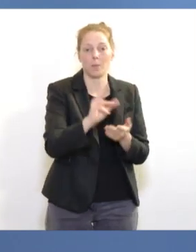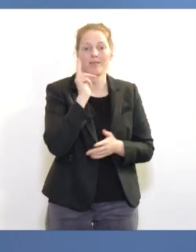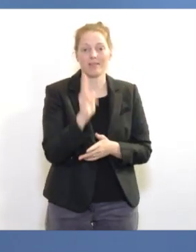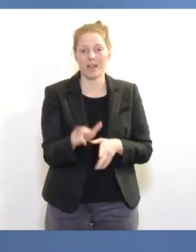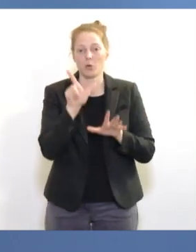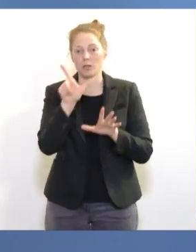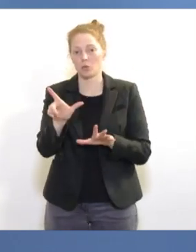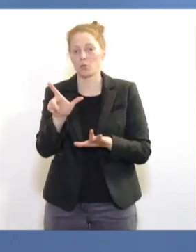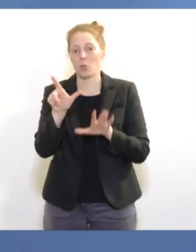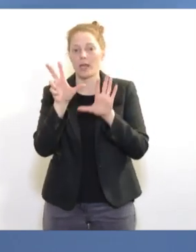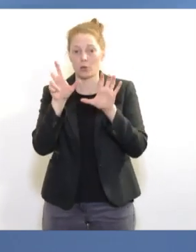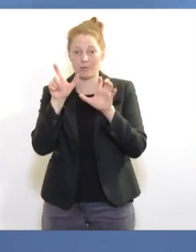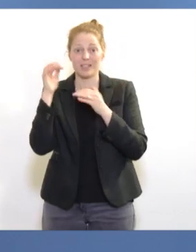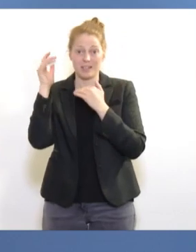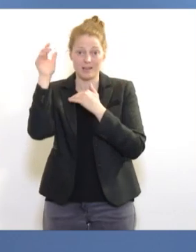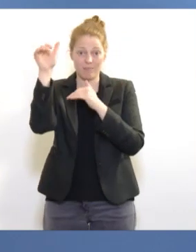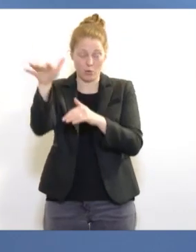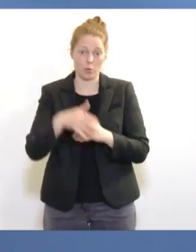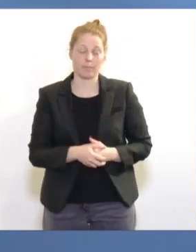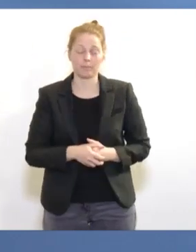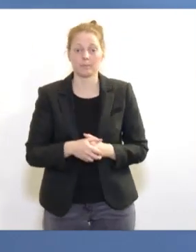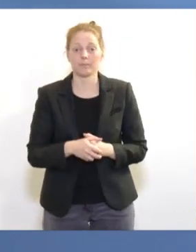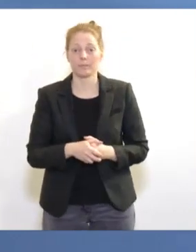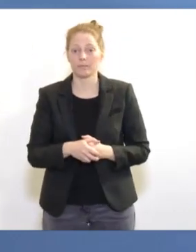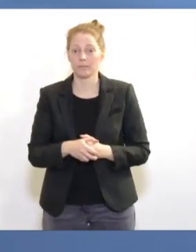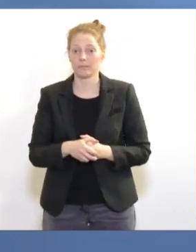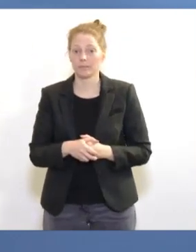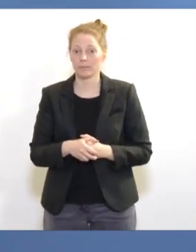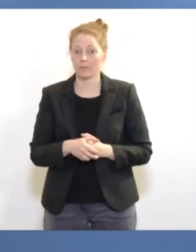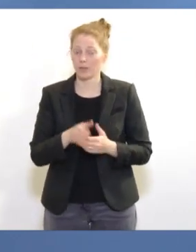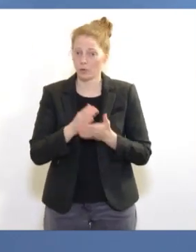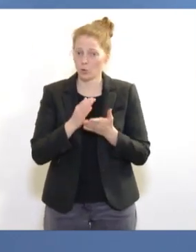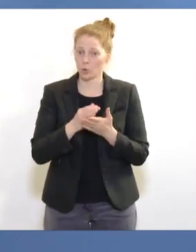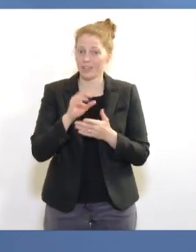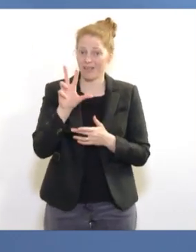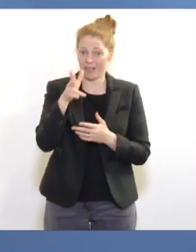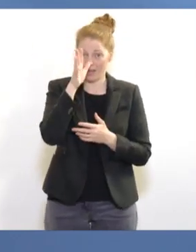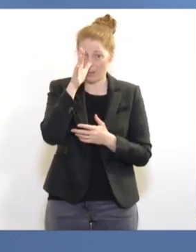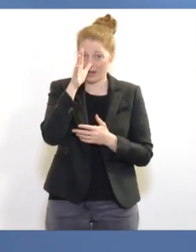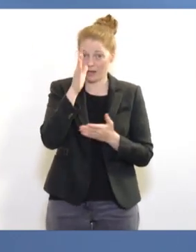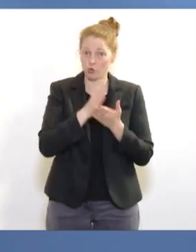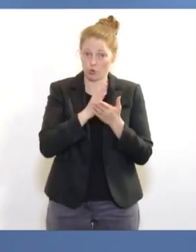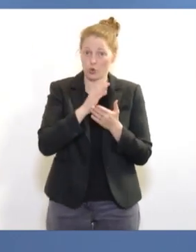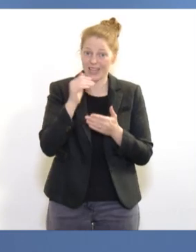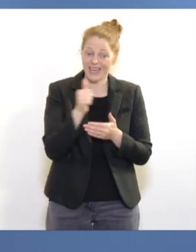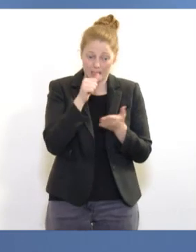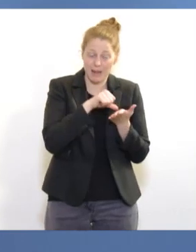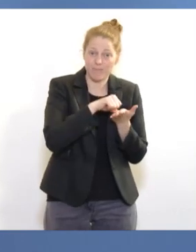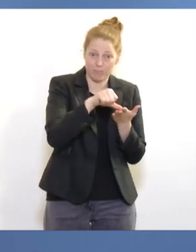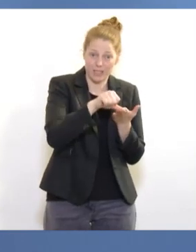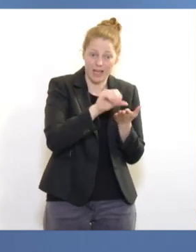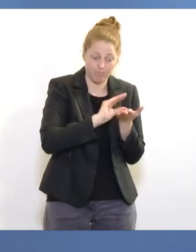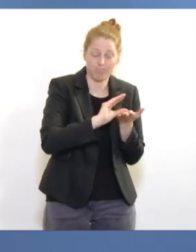372 Millionen. Ich will auch hier betonen, dass die ersten Payamenter schon den 3. April auf den Konten von den